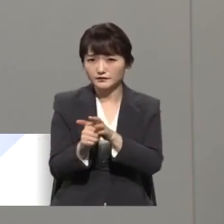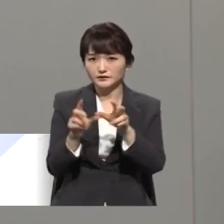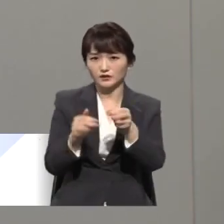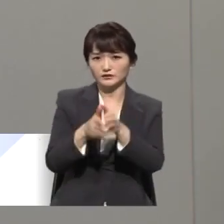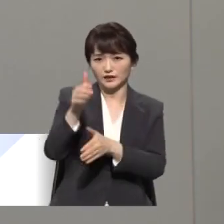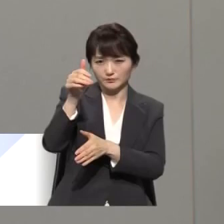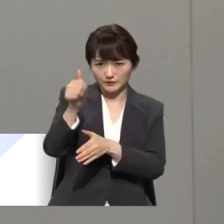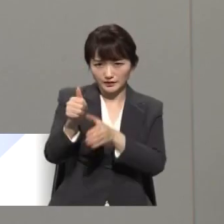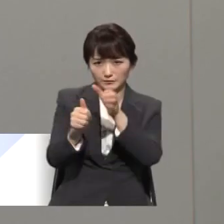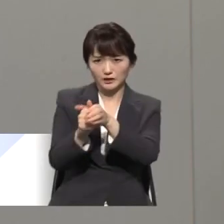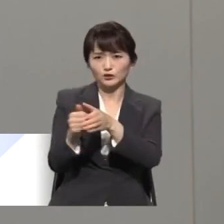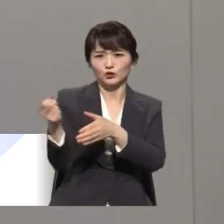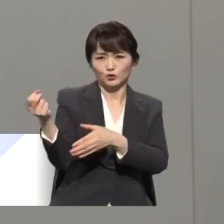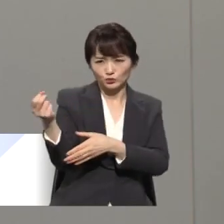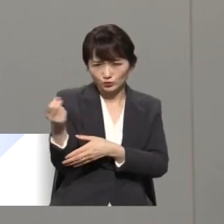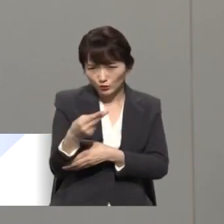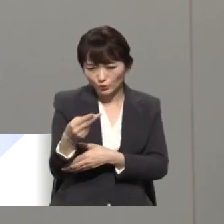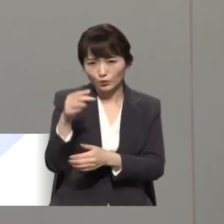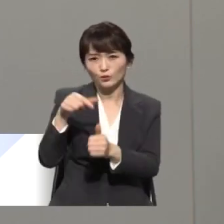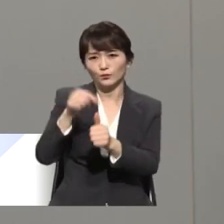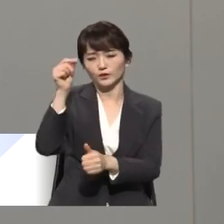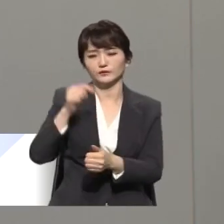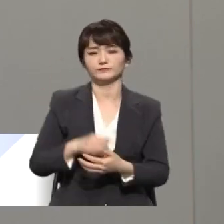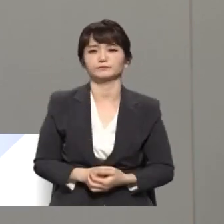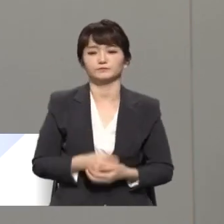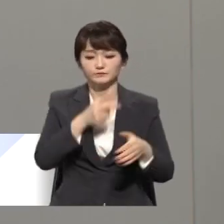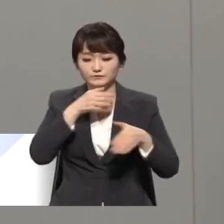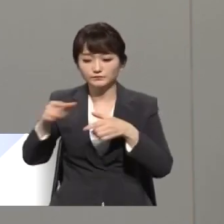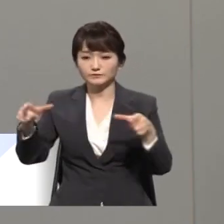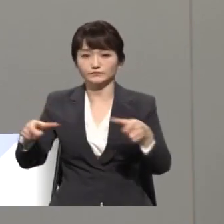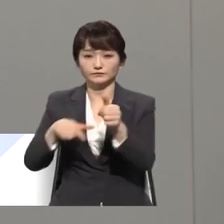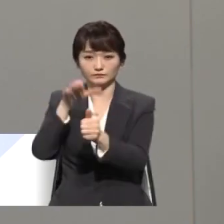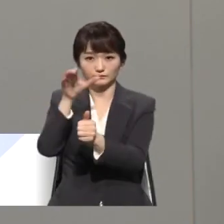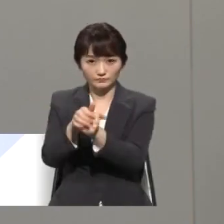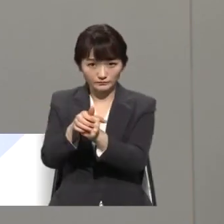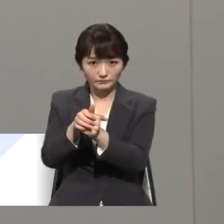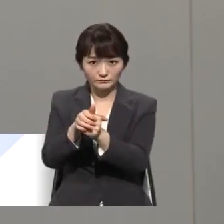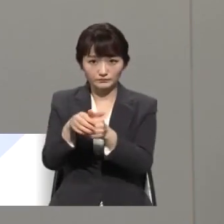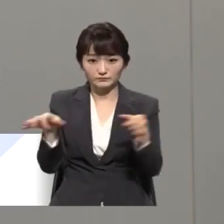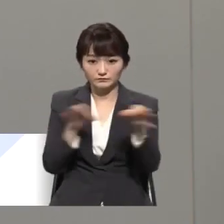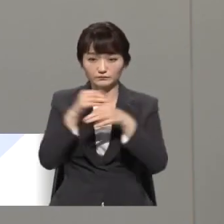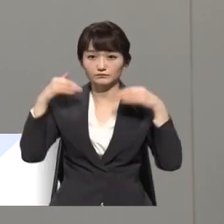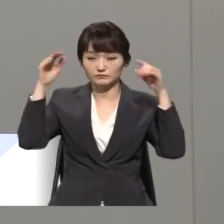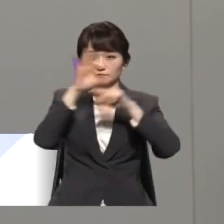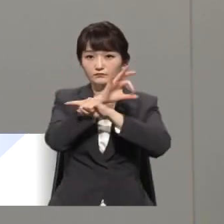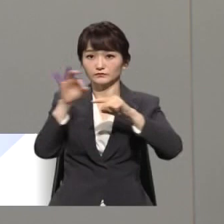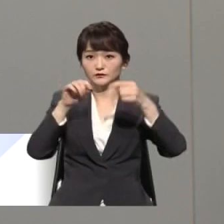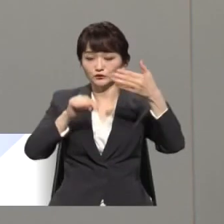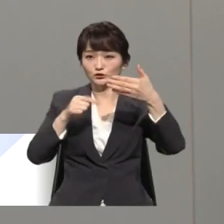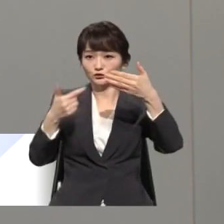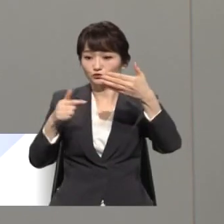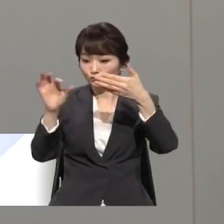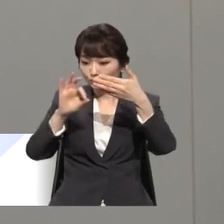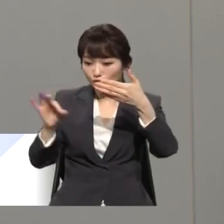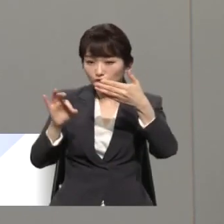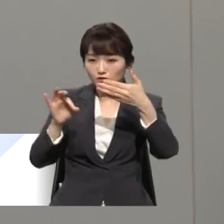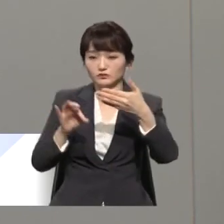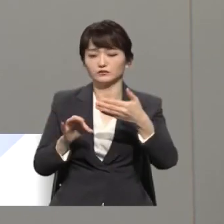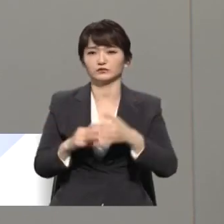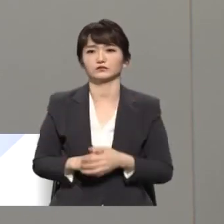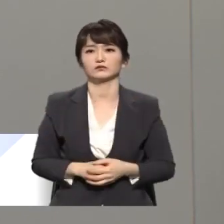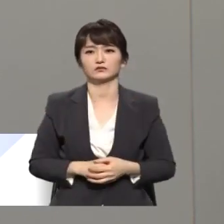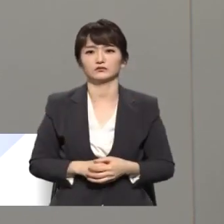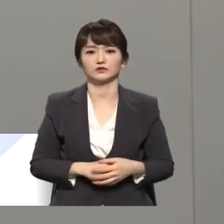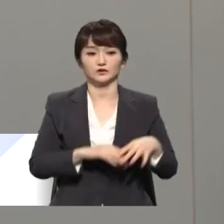경기 2 쌀을 맡겼더니 9.6% 경제 성장률로 전국 평균의 두 배 의 성과를 만들어 낸